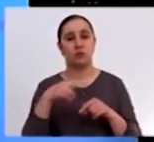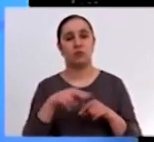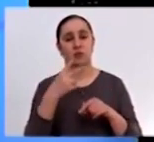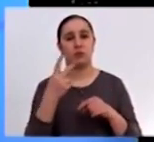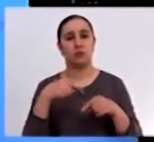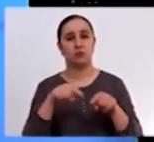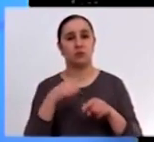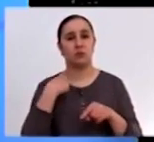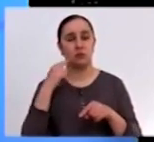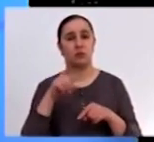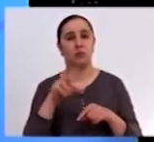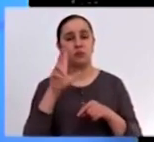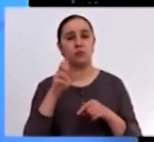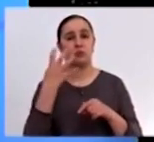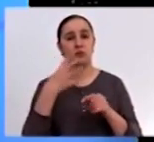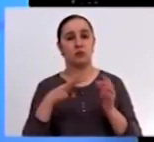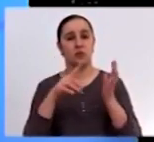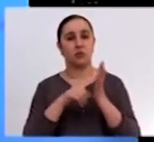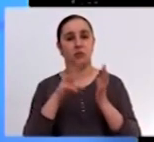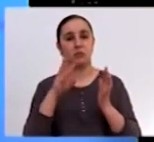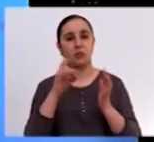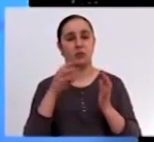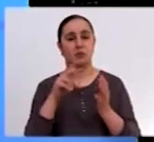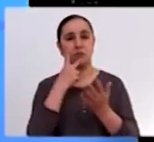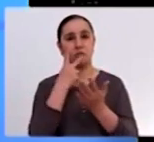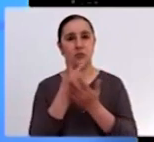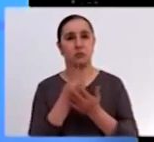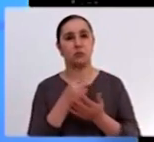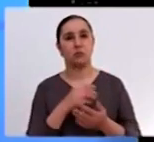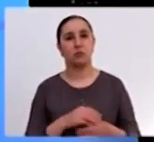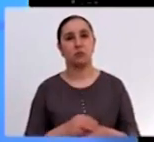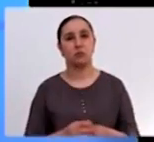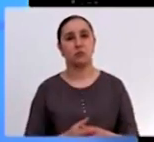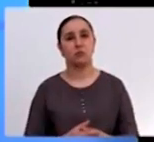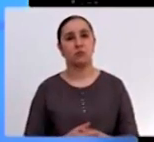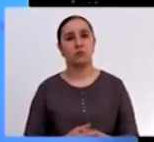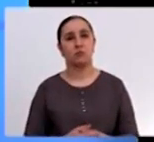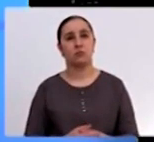bu raqam 347 milliardga yetishi kutilmoqda.